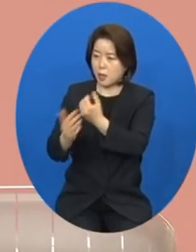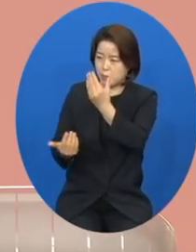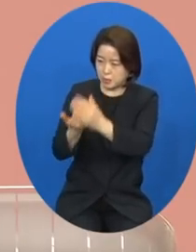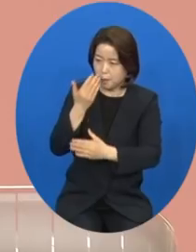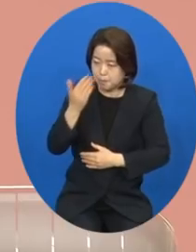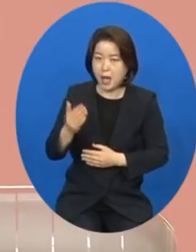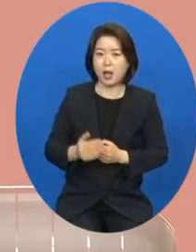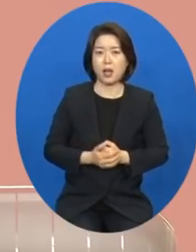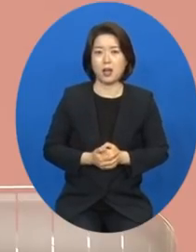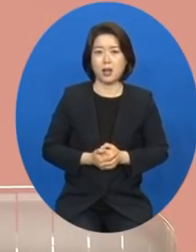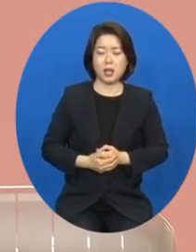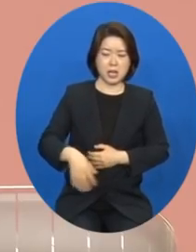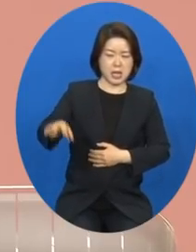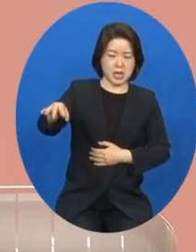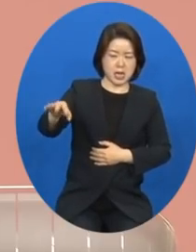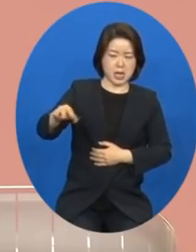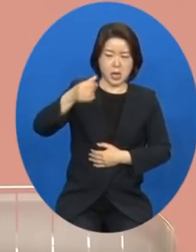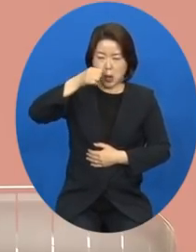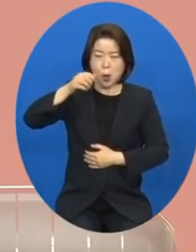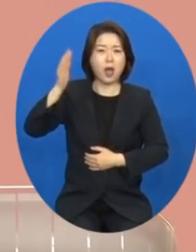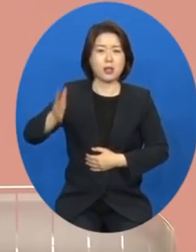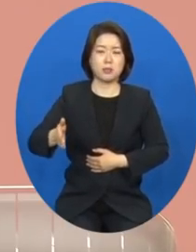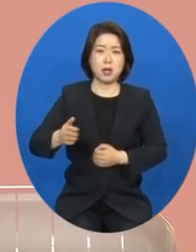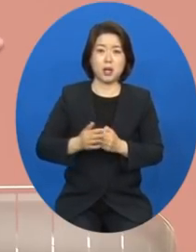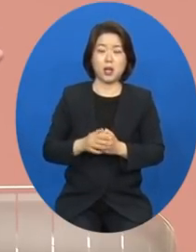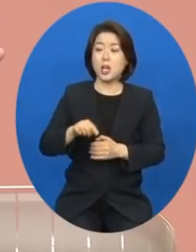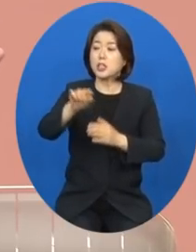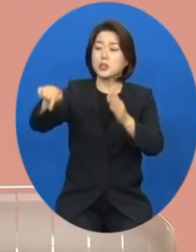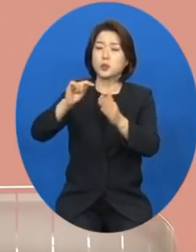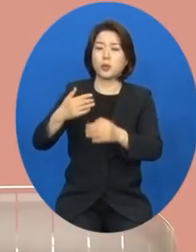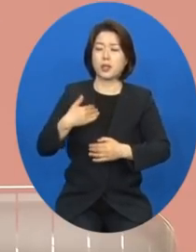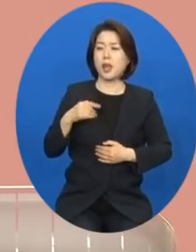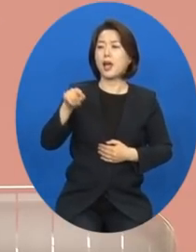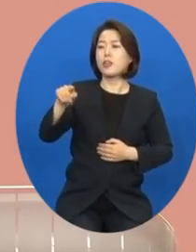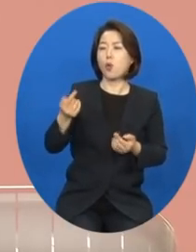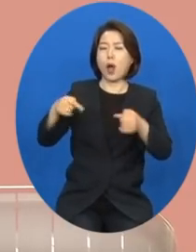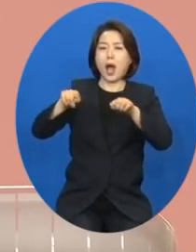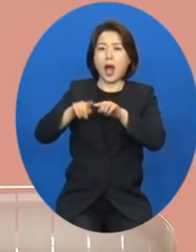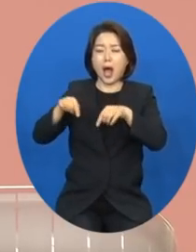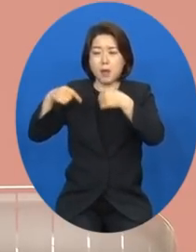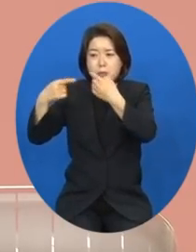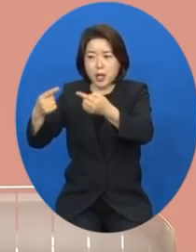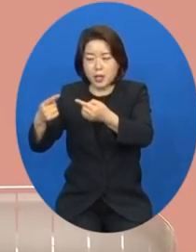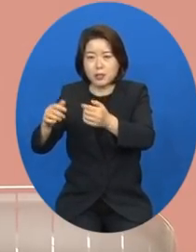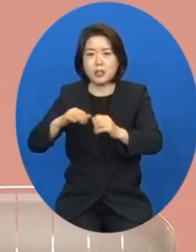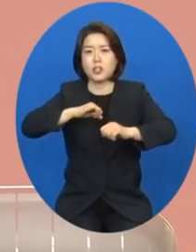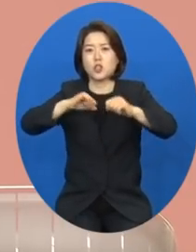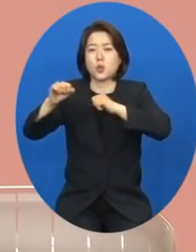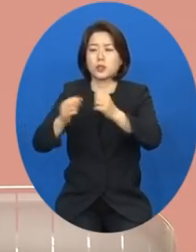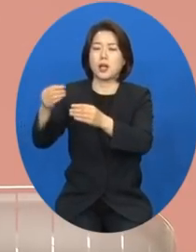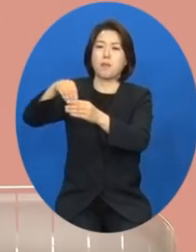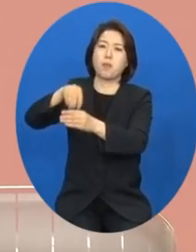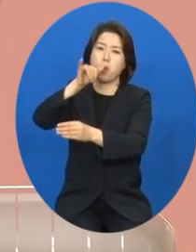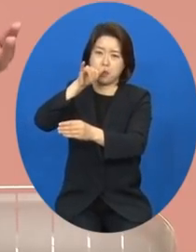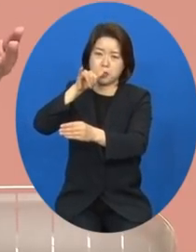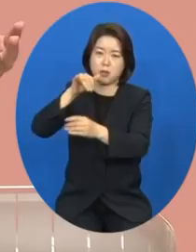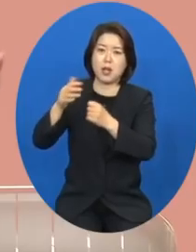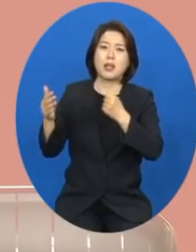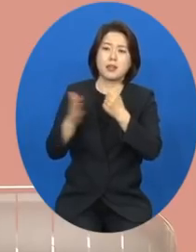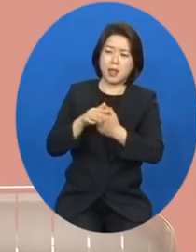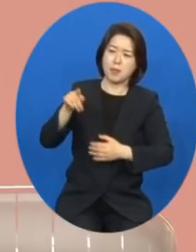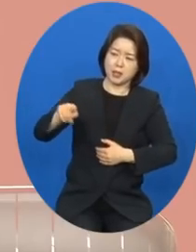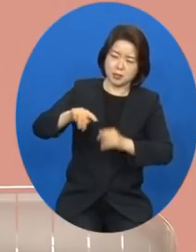일이라고 해서 무시하지 말아라 그 가운데 내가 너와 함께한 역사들이 담겨있다 그러니까 그것을 꼭